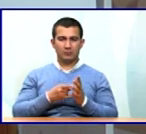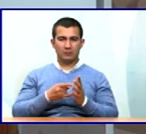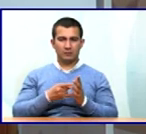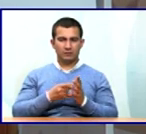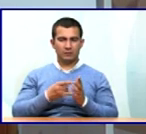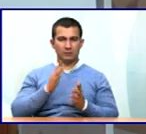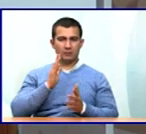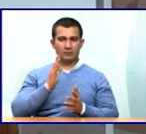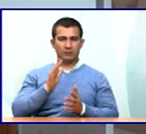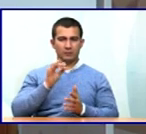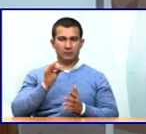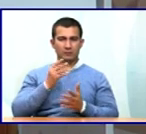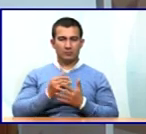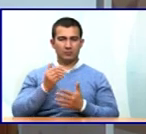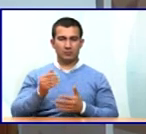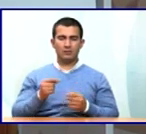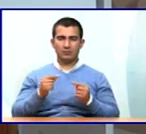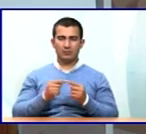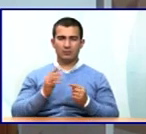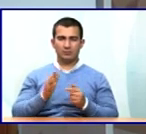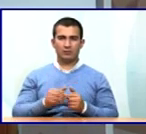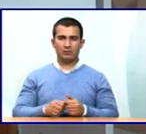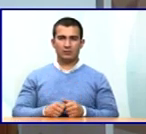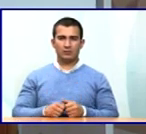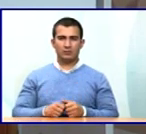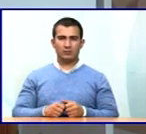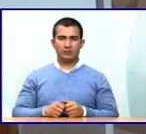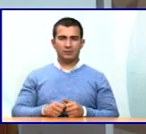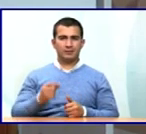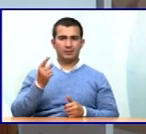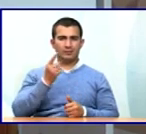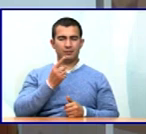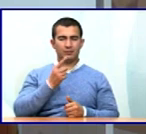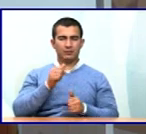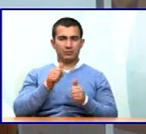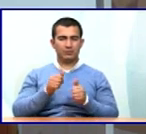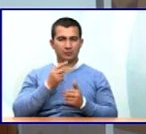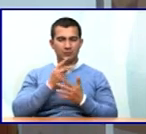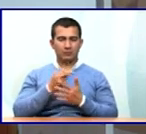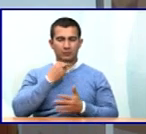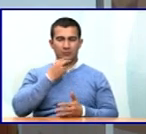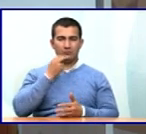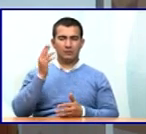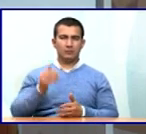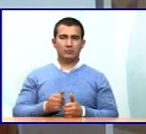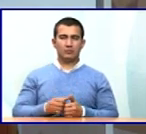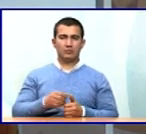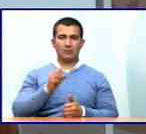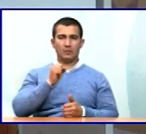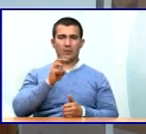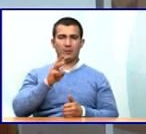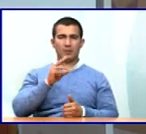vektori teng bo'ladi. Birinchi formulamizga e'tibor bering. Amper